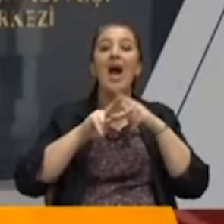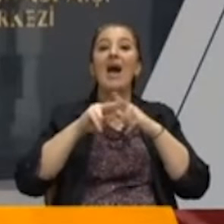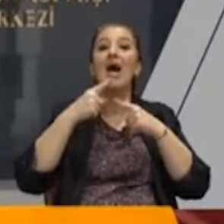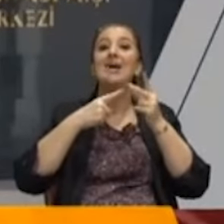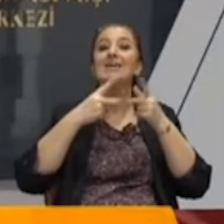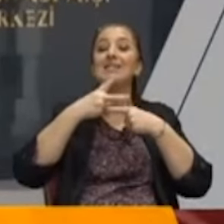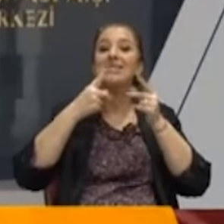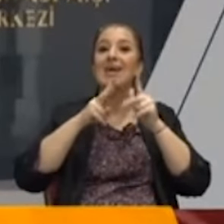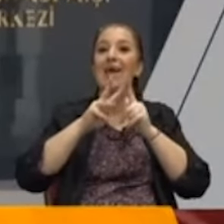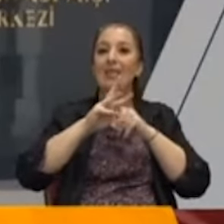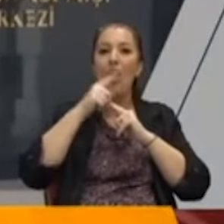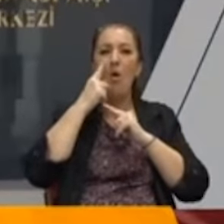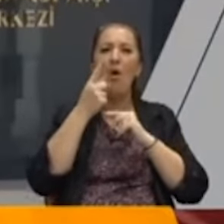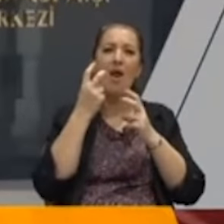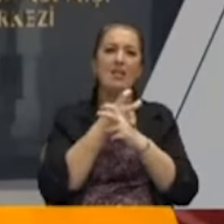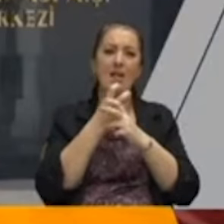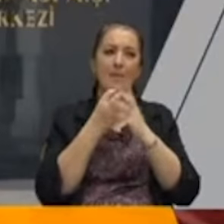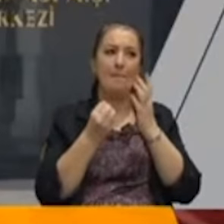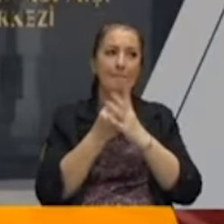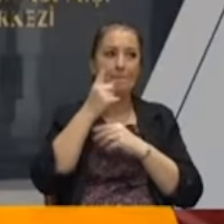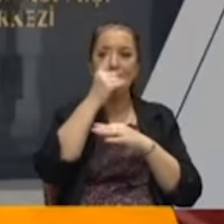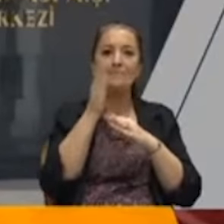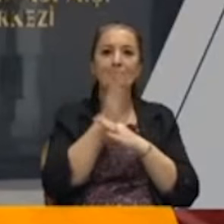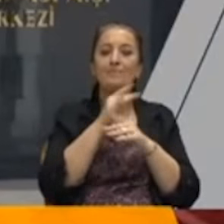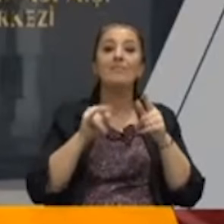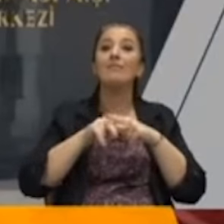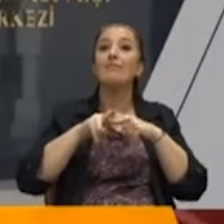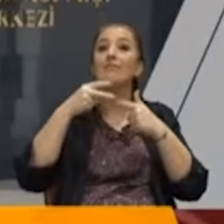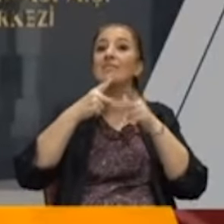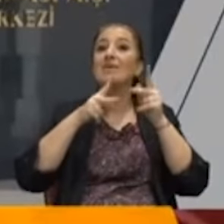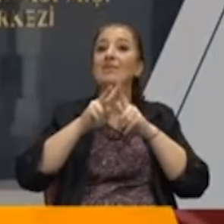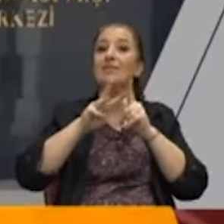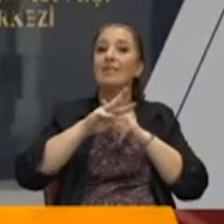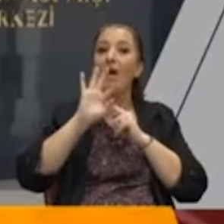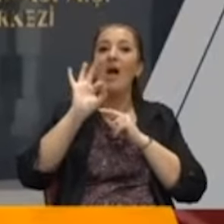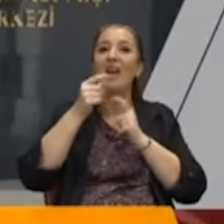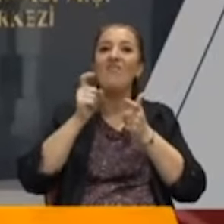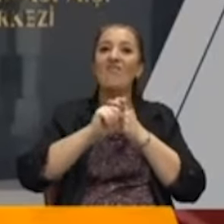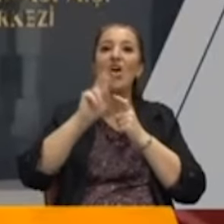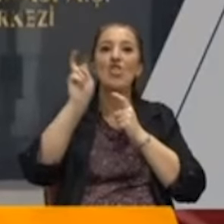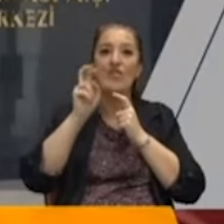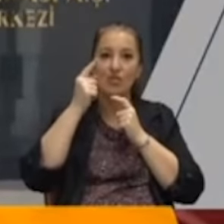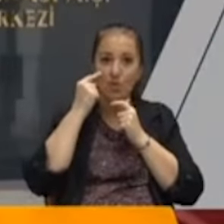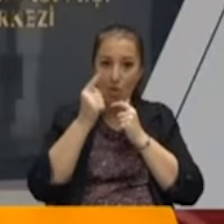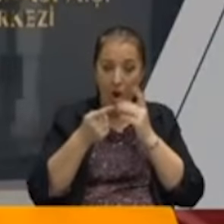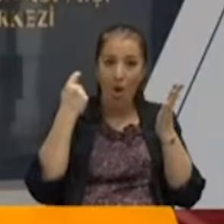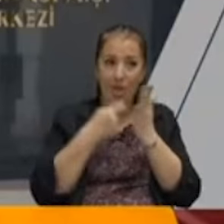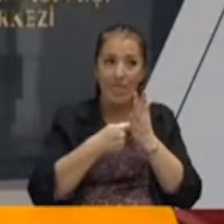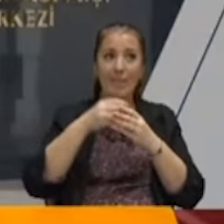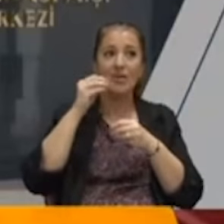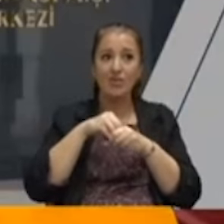kaynağı oluşturmaktadır. Çünkü hazine altın ve döviz tahvillerini ödemek